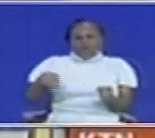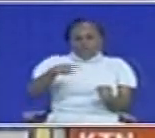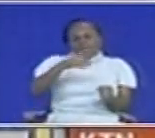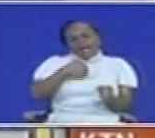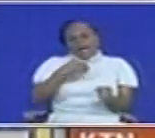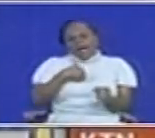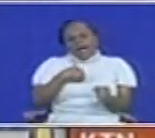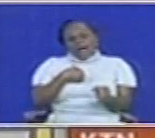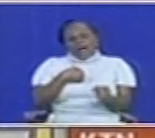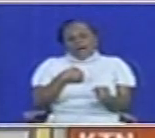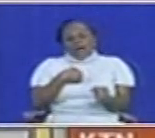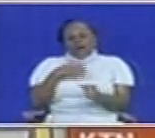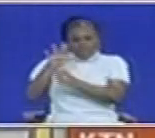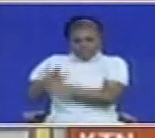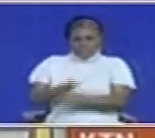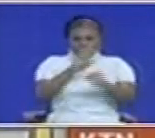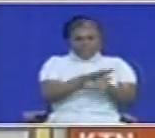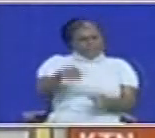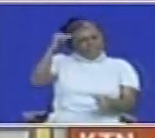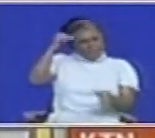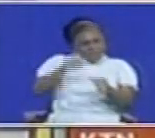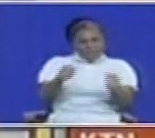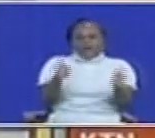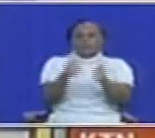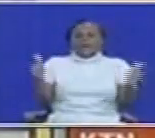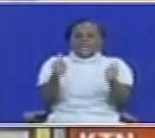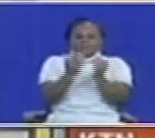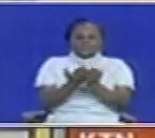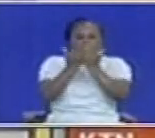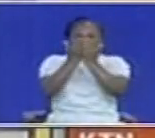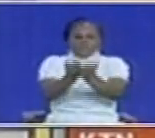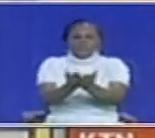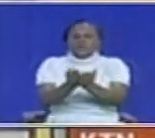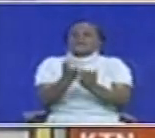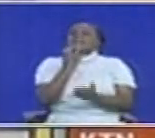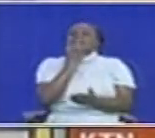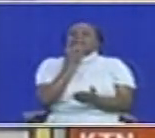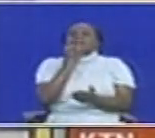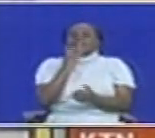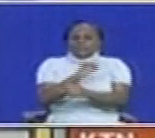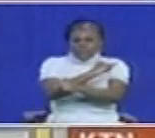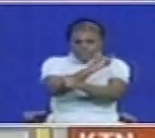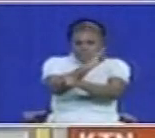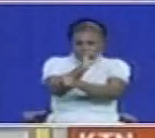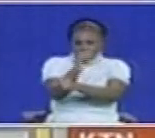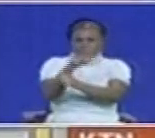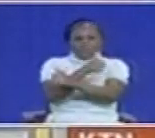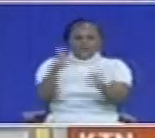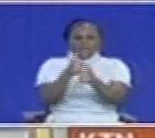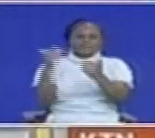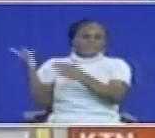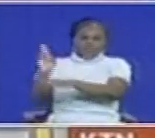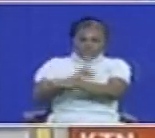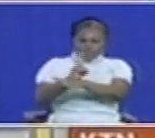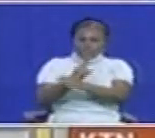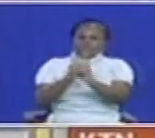own monolization. Anakumbuka vyema namna alivyomkabidhi rais wa kwanza Jomo Kenyatta picha aliyokuwa amemchorea. Yeye hutumia